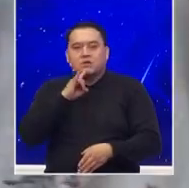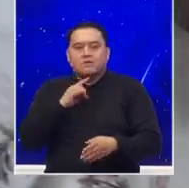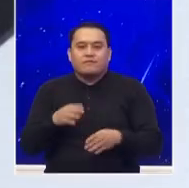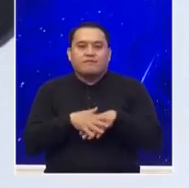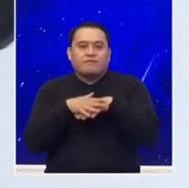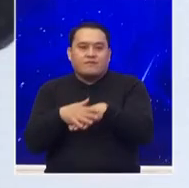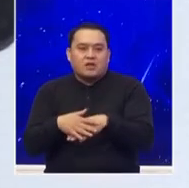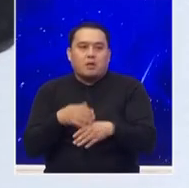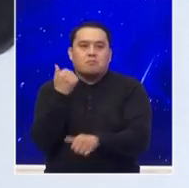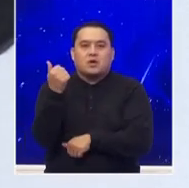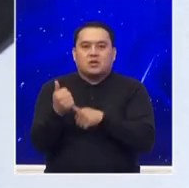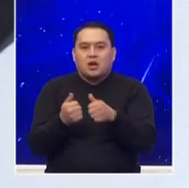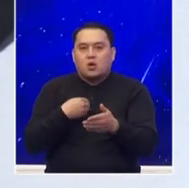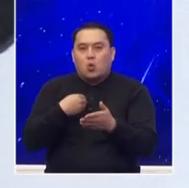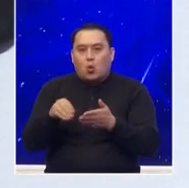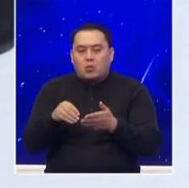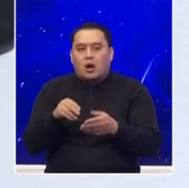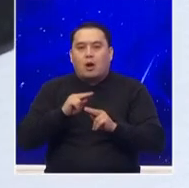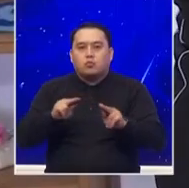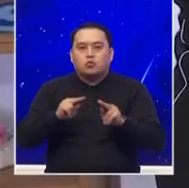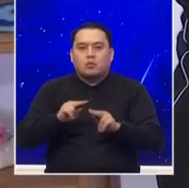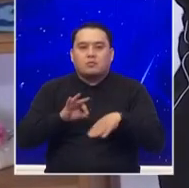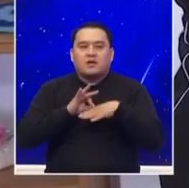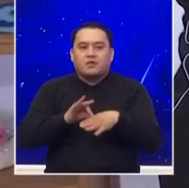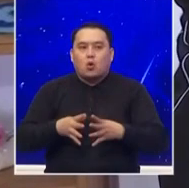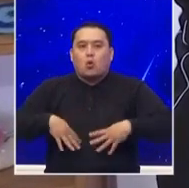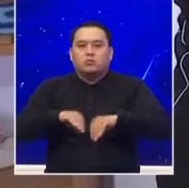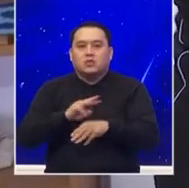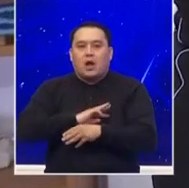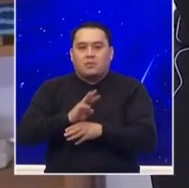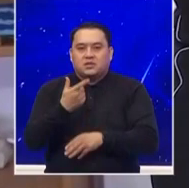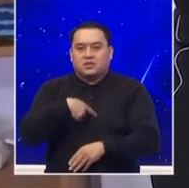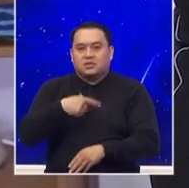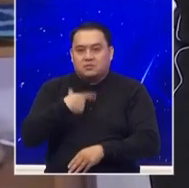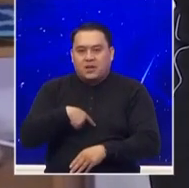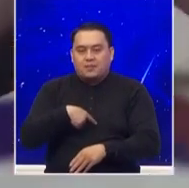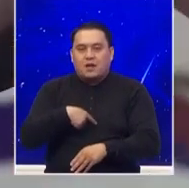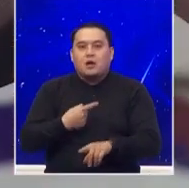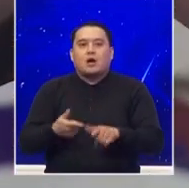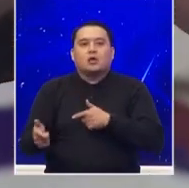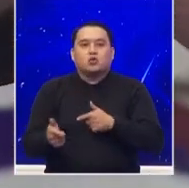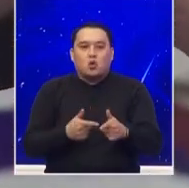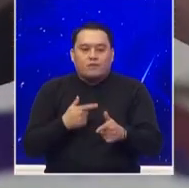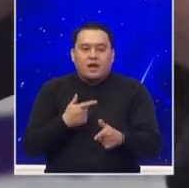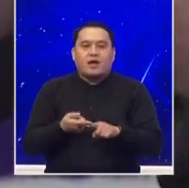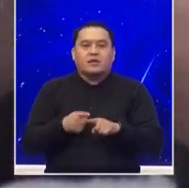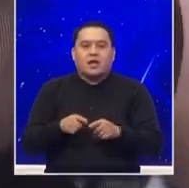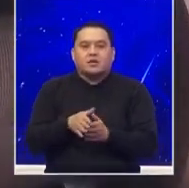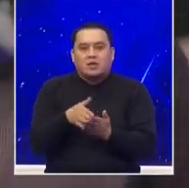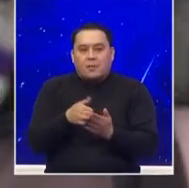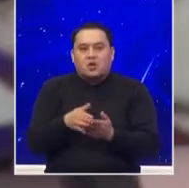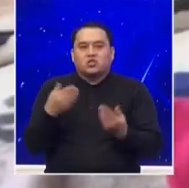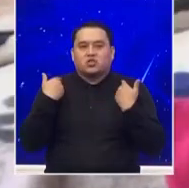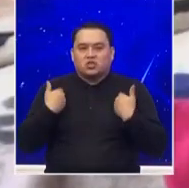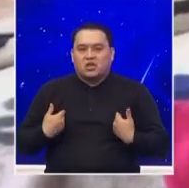были закуплены материалы, проведено обучение. Сегодня общество обеспечивает себя самостоятельно. Готовые изделия, а это тапочки,